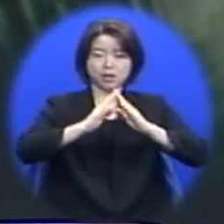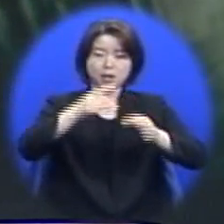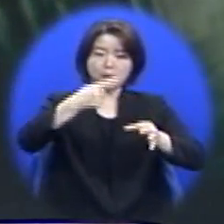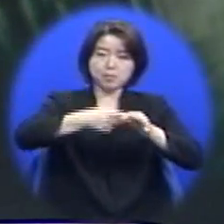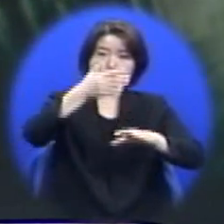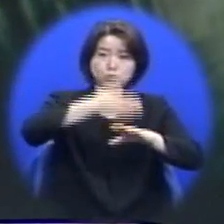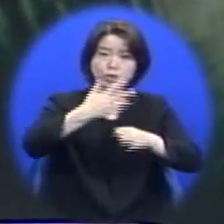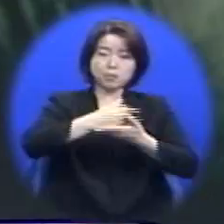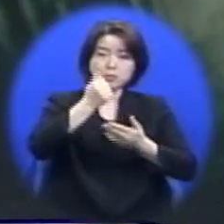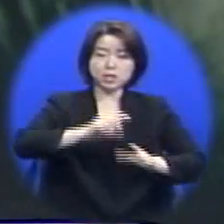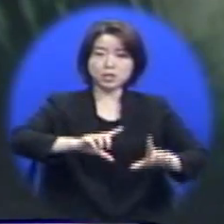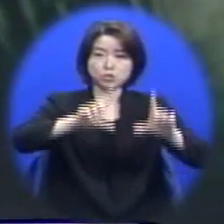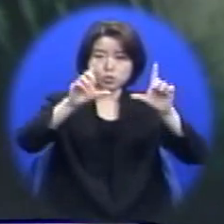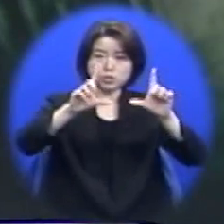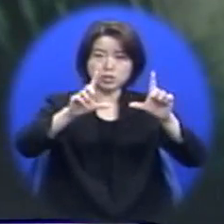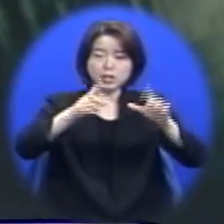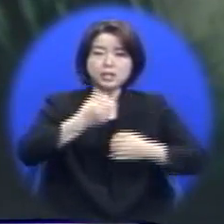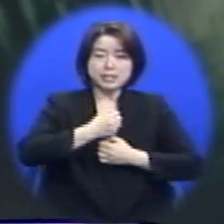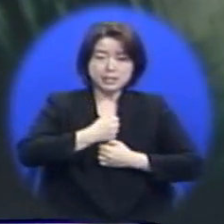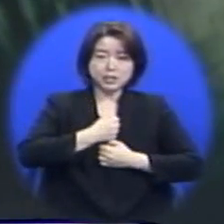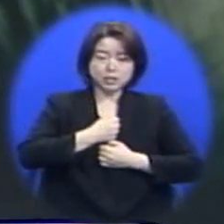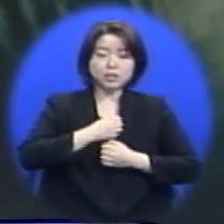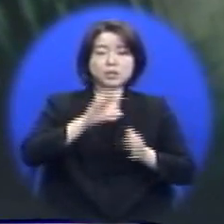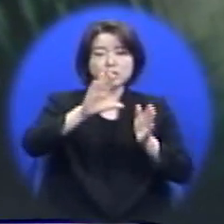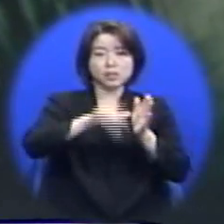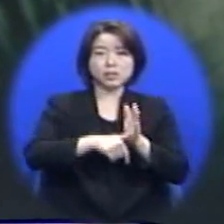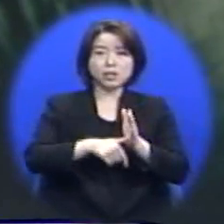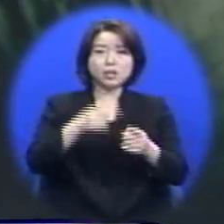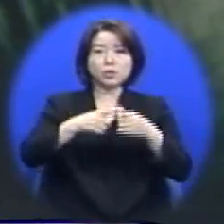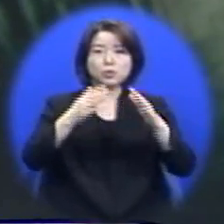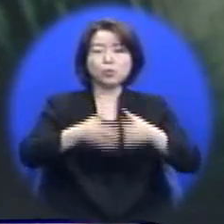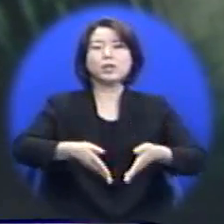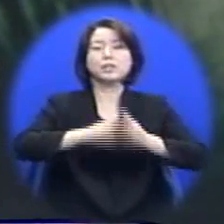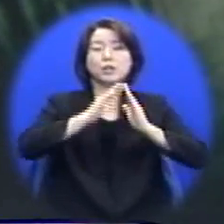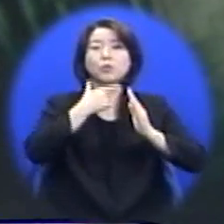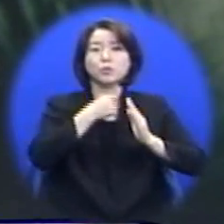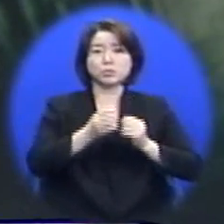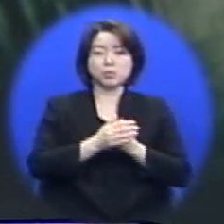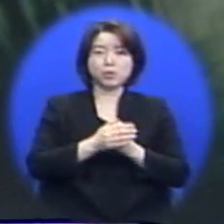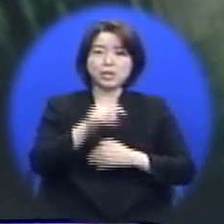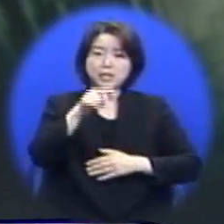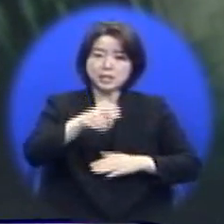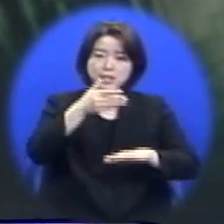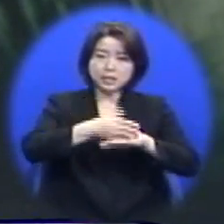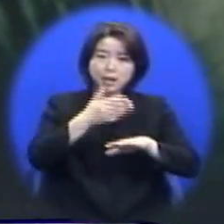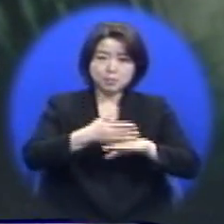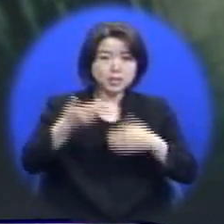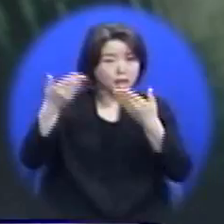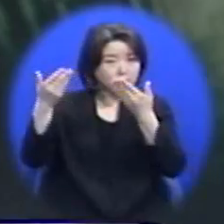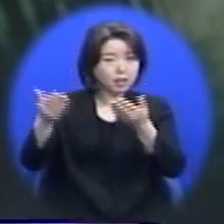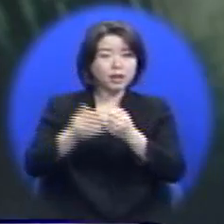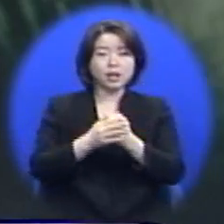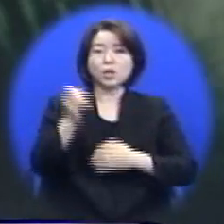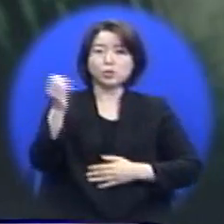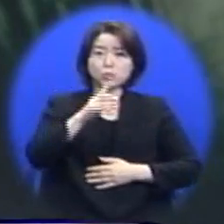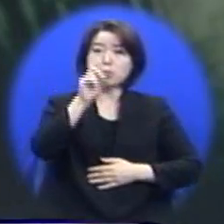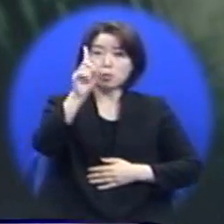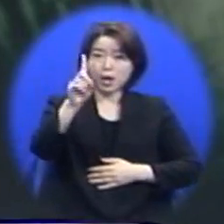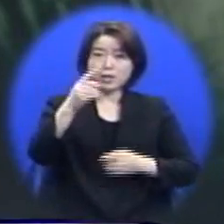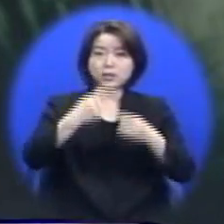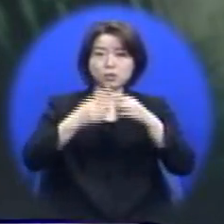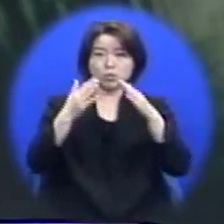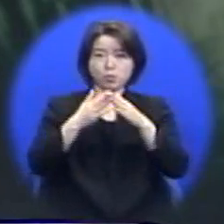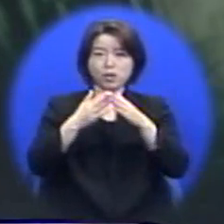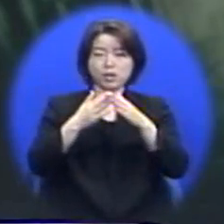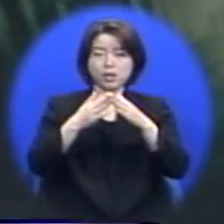지키면서 교회를 세우려고 하는 것입니다. 우리가 하나님 앞에 드리는 이 감사가 또 한 교회,